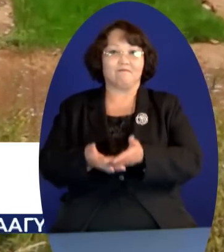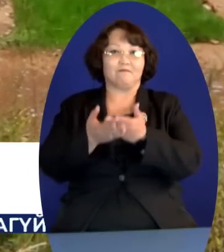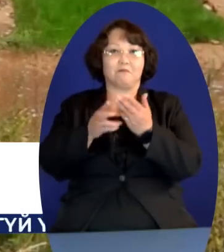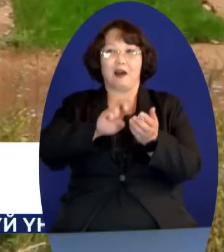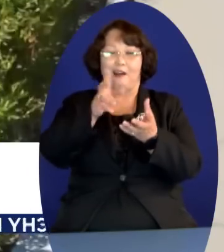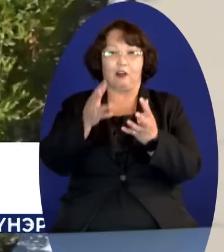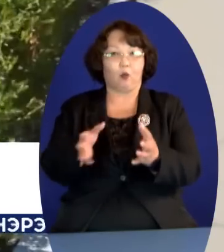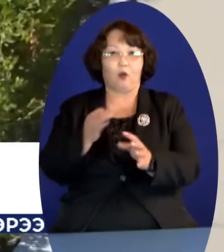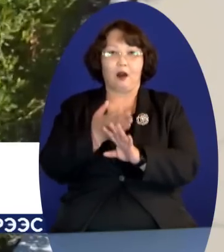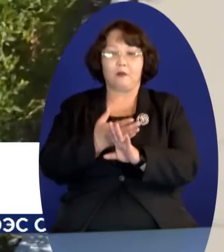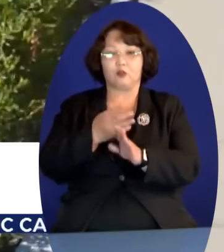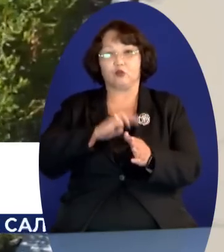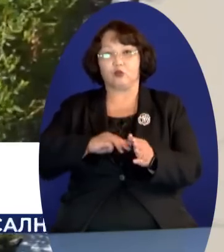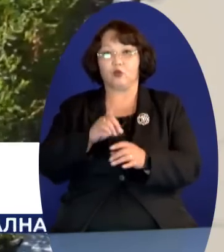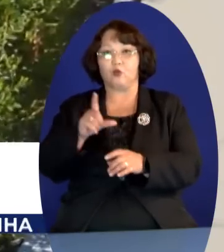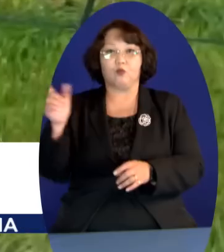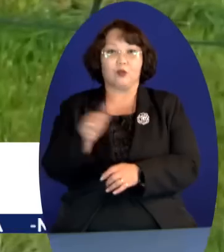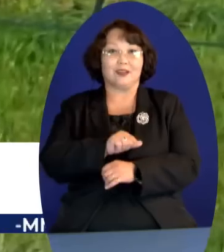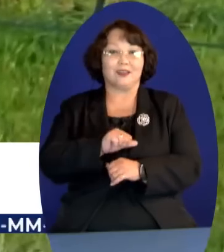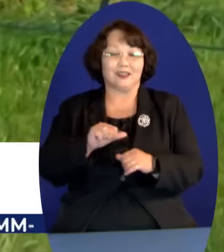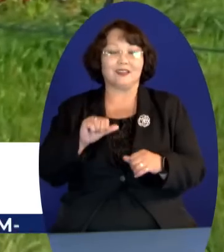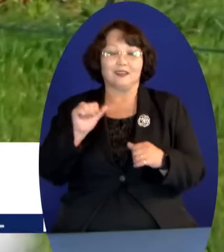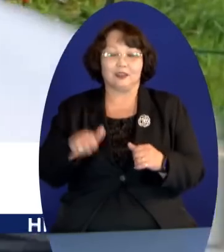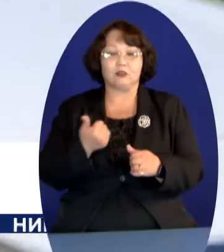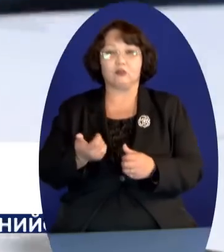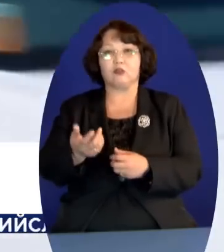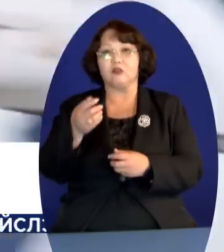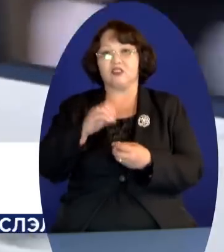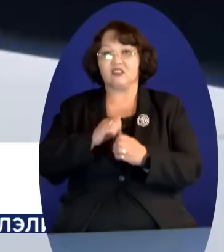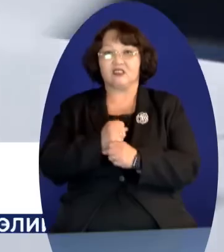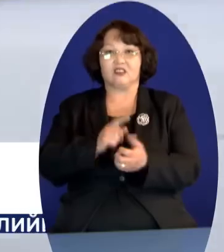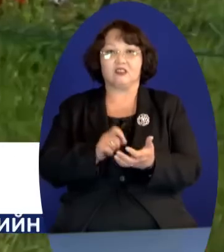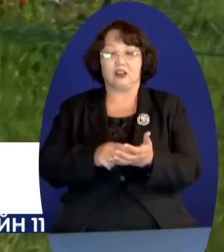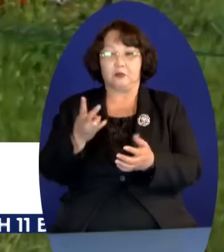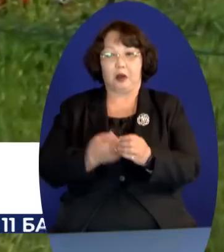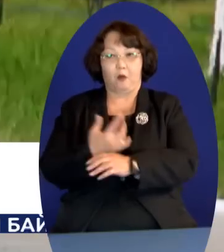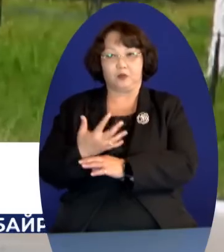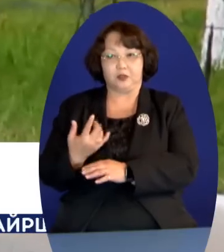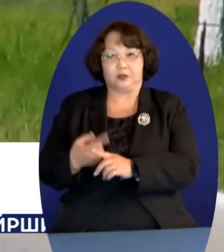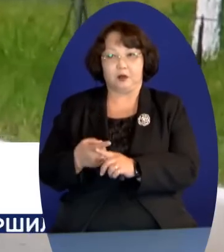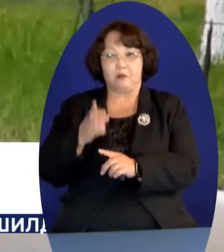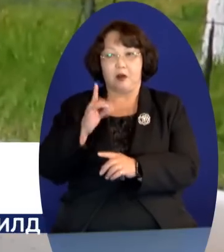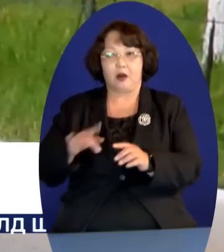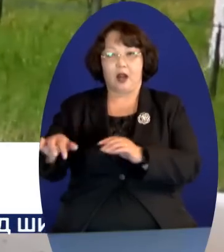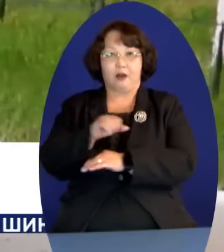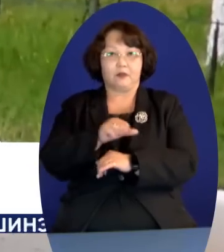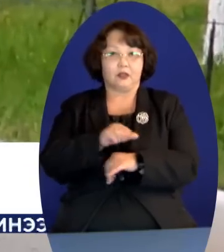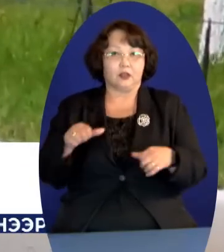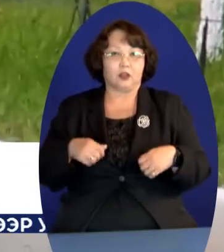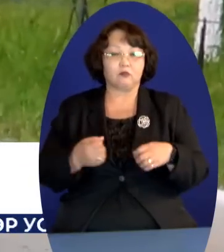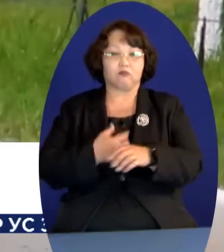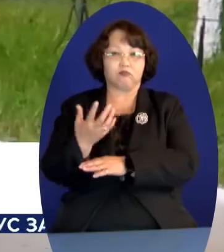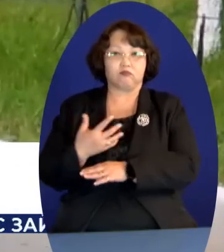бүрийн үүрэг оролцоо чухал. Иймээс Баянгор аймгийн зарим албан байгууллага ногоон байгууламжийг нэмэгдүүлэх чиглэлээр мод бүтс сөөгийг ганц нэгээр